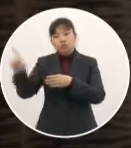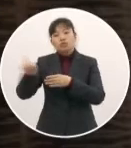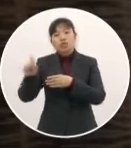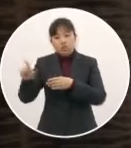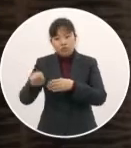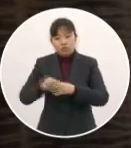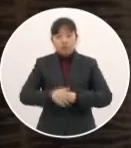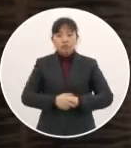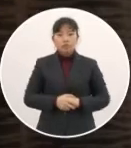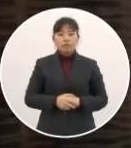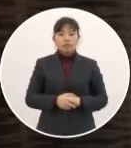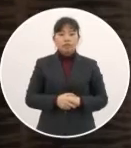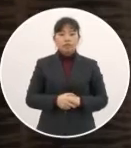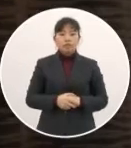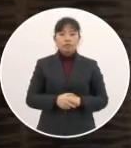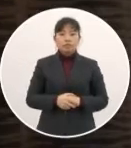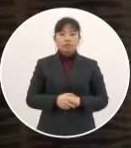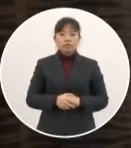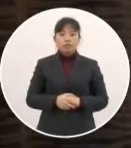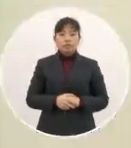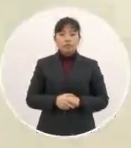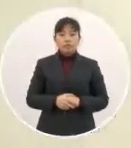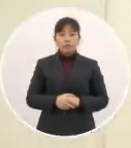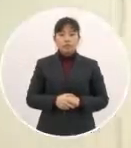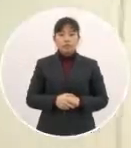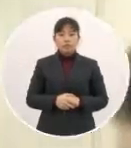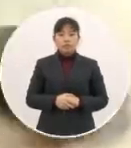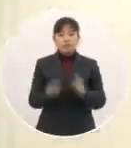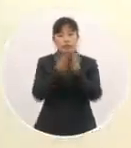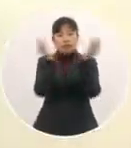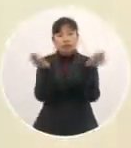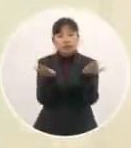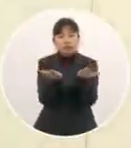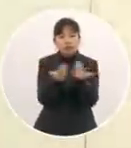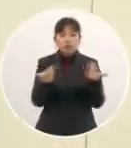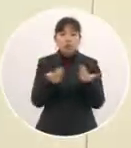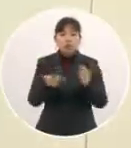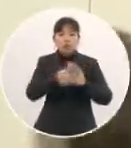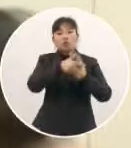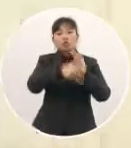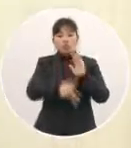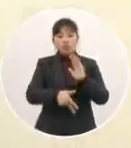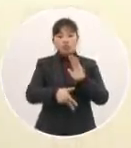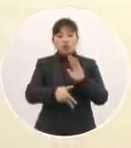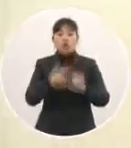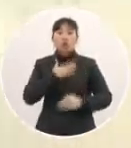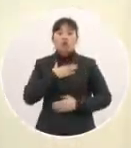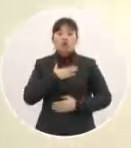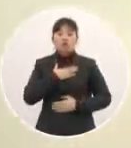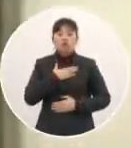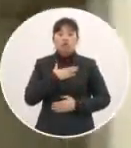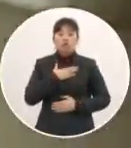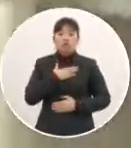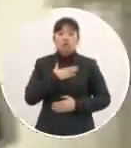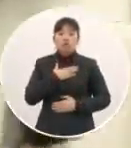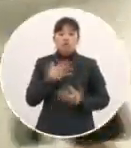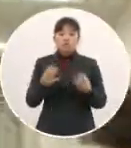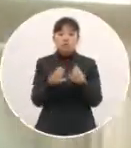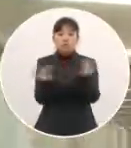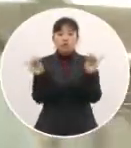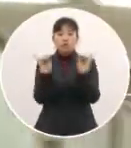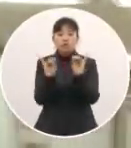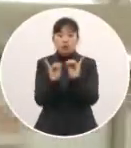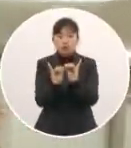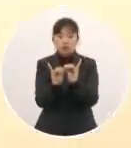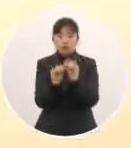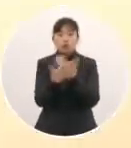時は使っておりますね。ある程度仕事のスケジュールというのは分かっていますので、チームワーク